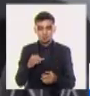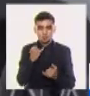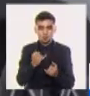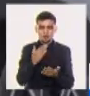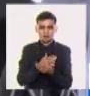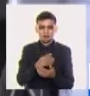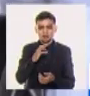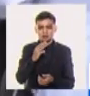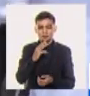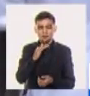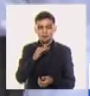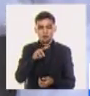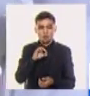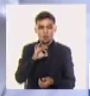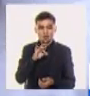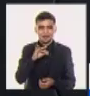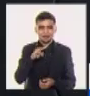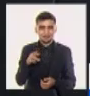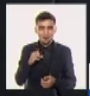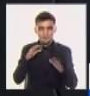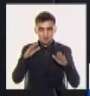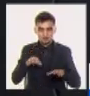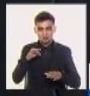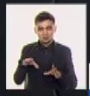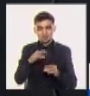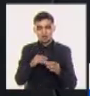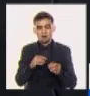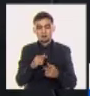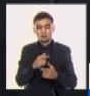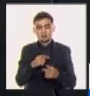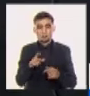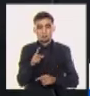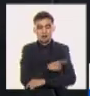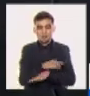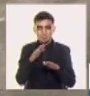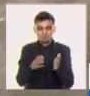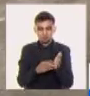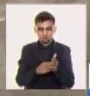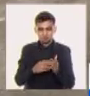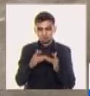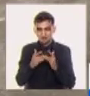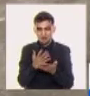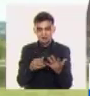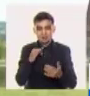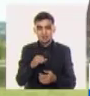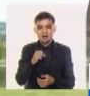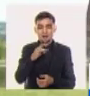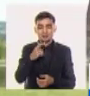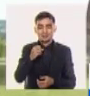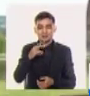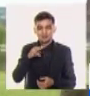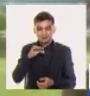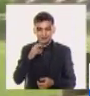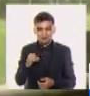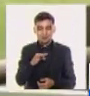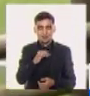дела в штате Флорида, где катастрофически не хватает коек в госпиталях. Настоящими зонами бедствия стали Бразилия и Аргентина. В